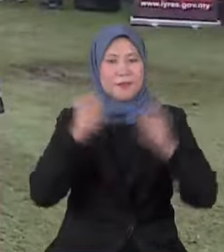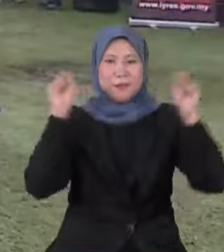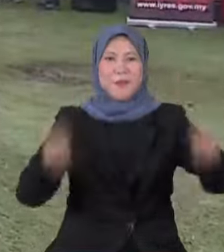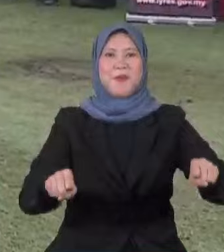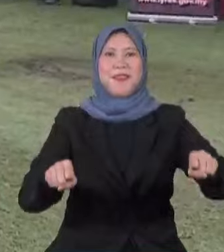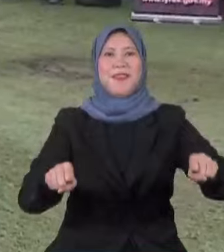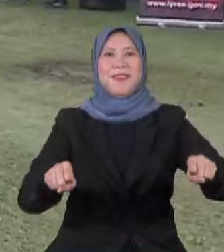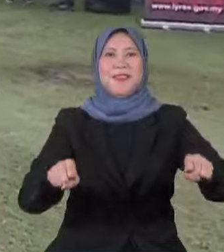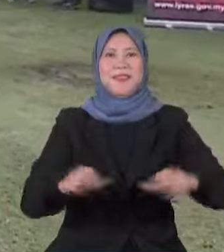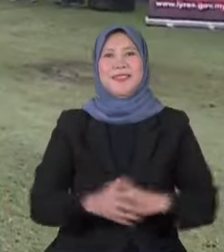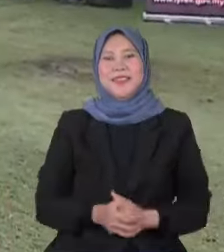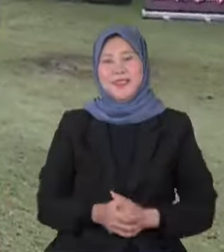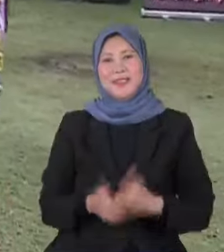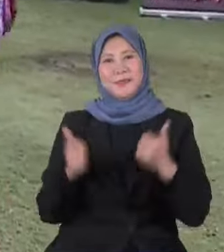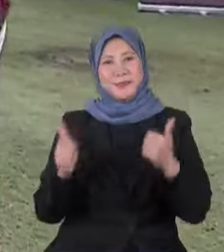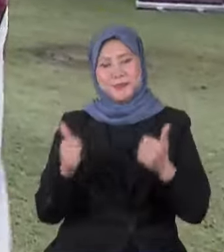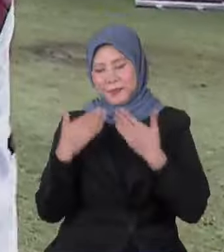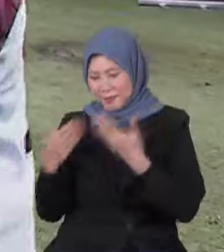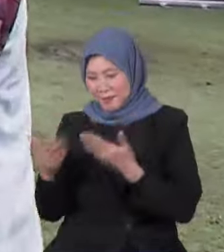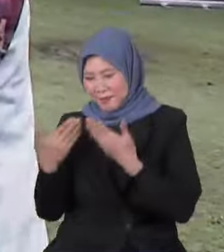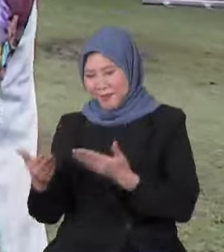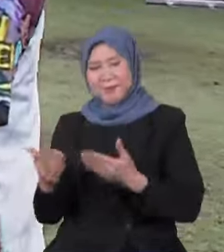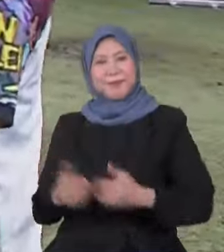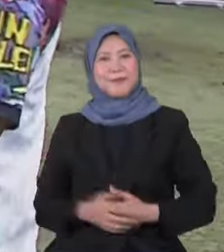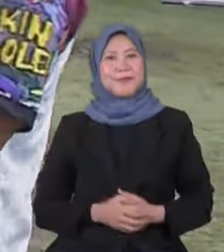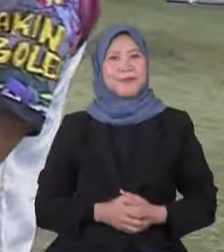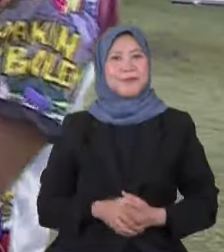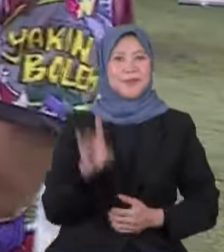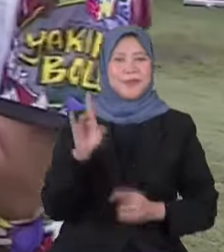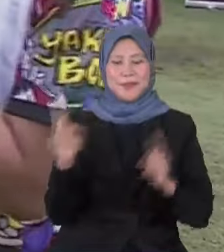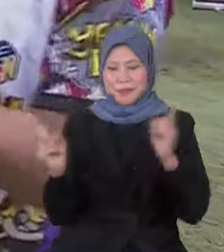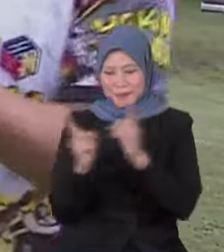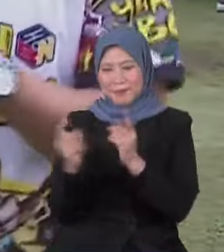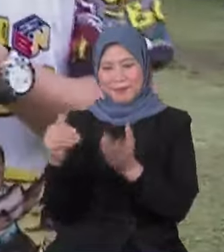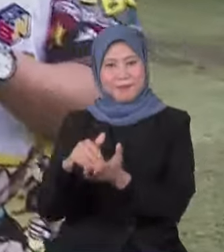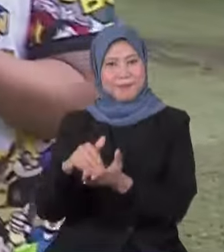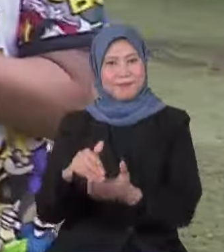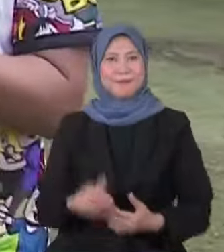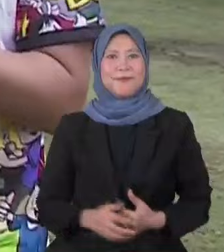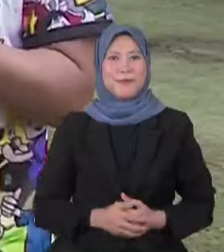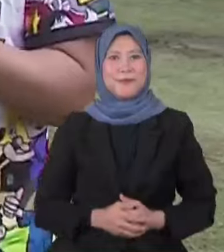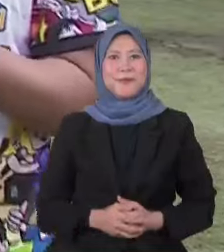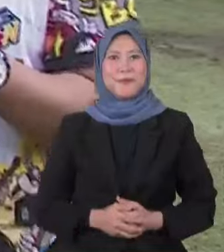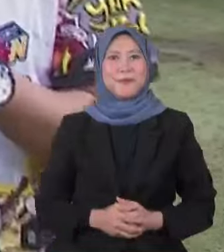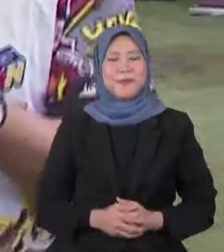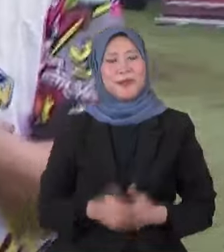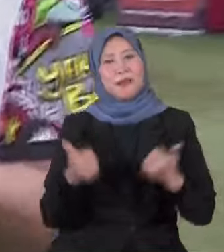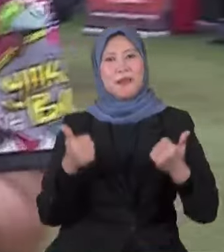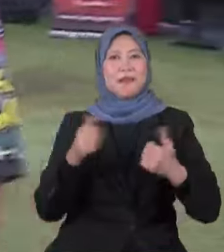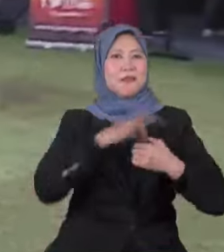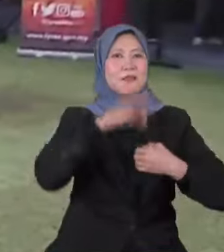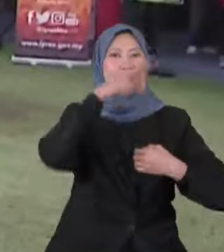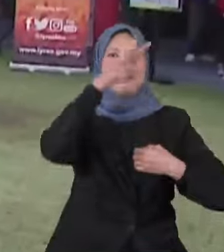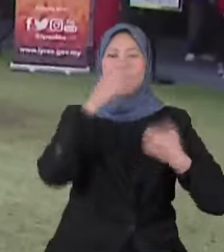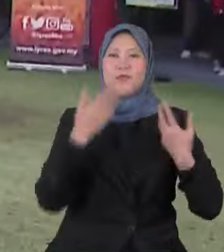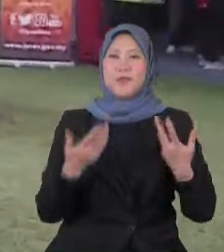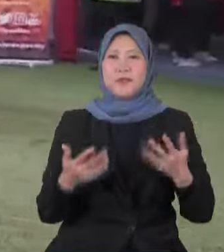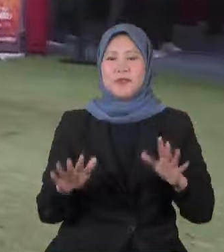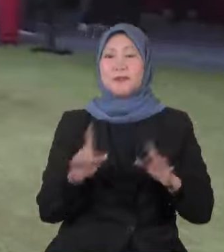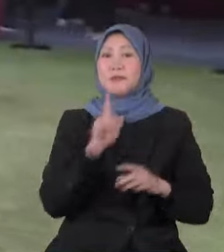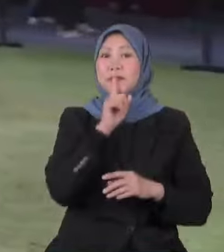boleh. Ya, itu yang kita bawakan. Terima kasih banyak Encik Izwan. InsyaAllah kita akan jumpa lagi. Tengok Encik Izwan pun dah semangat kita berkongsikan.